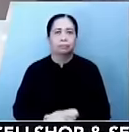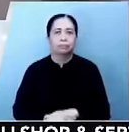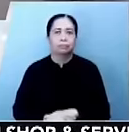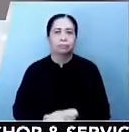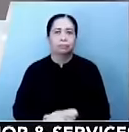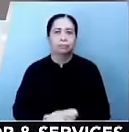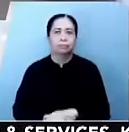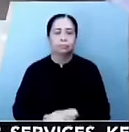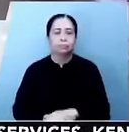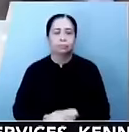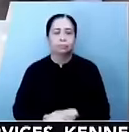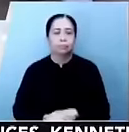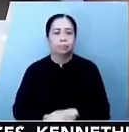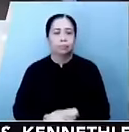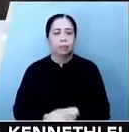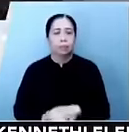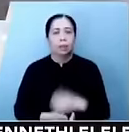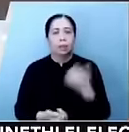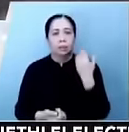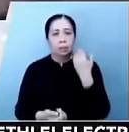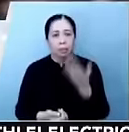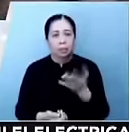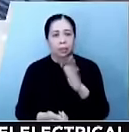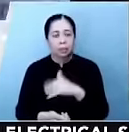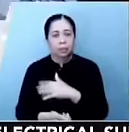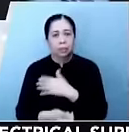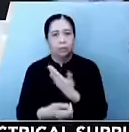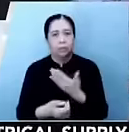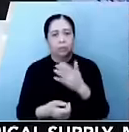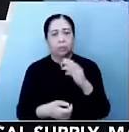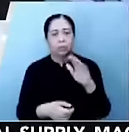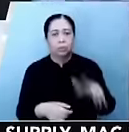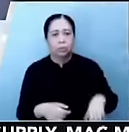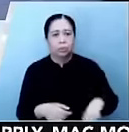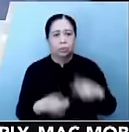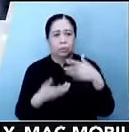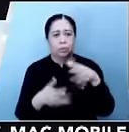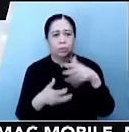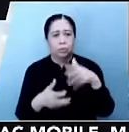Nasawi naman ang alagang aso ni Jessica sa sunog.